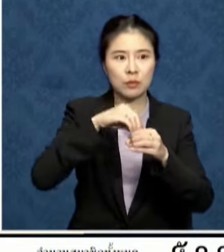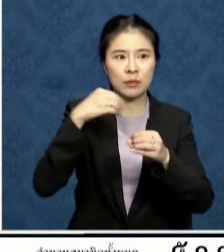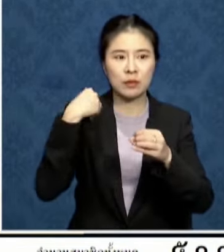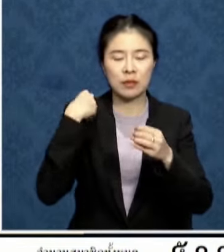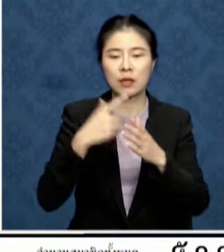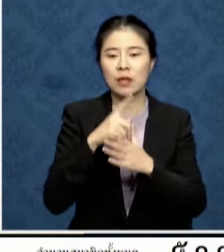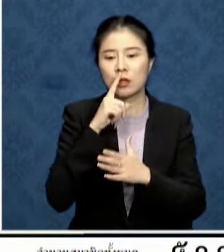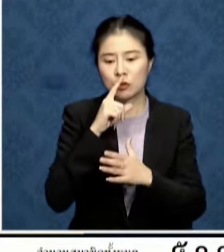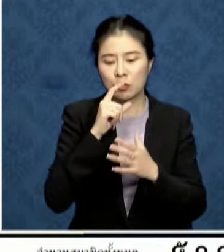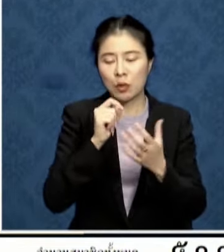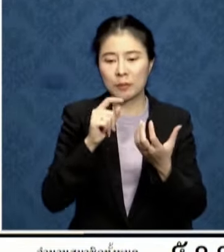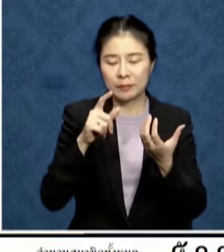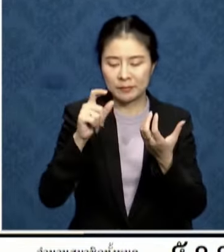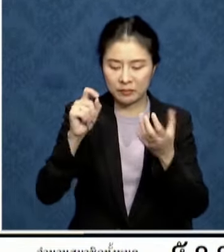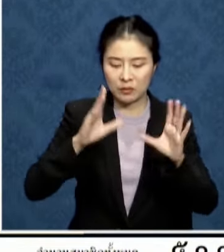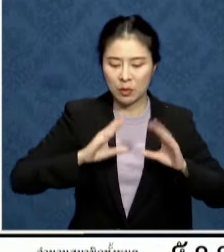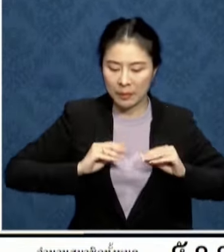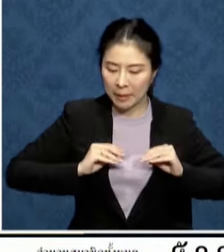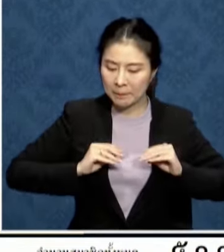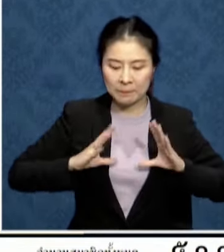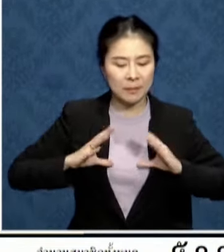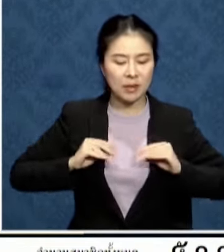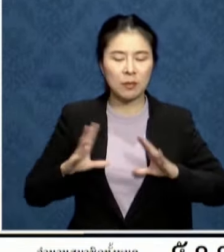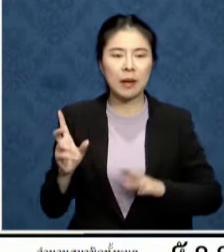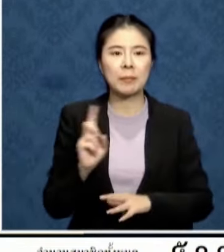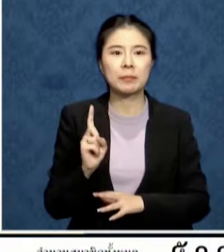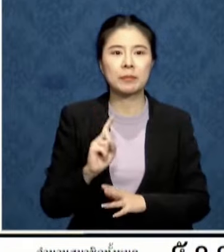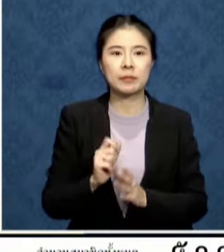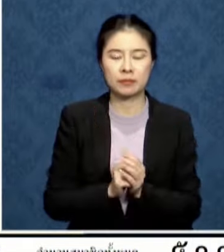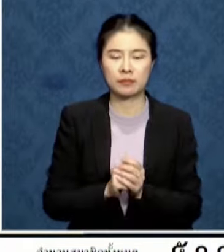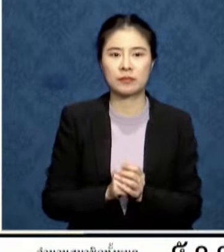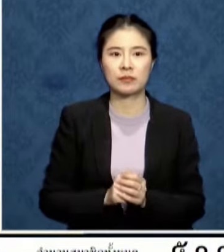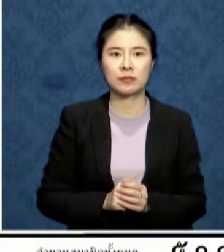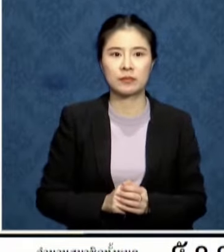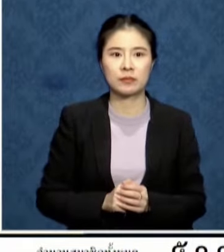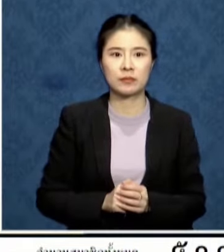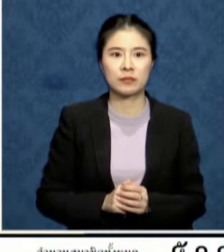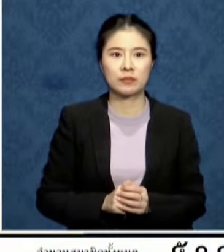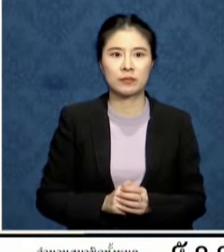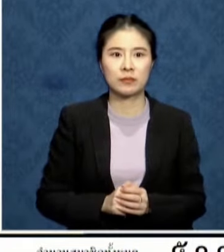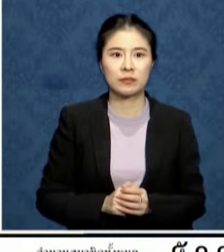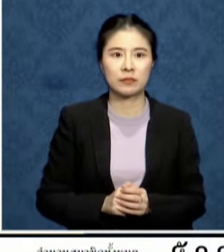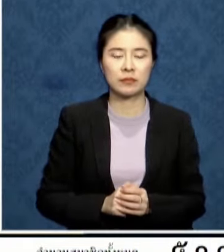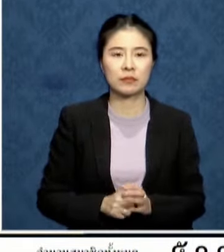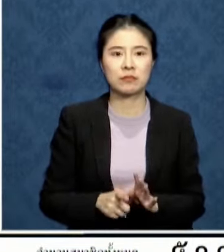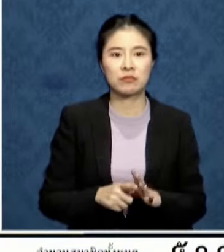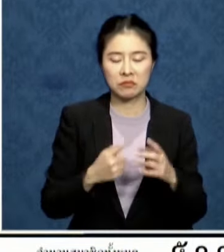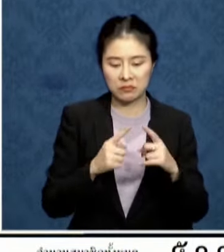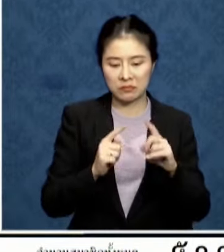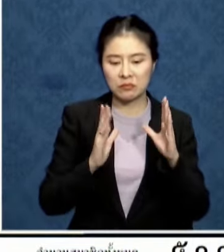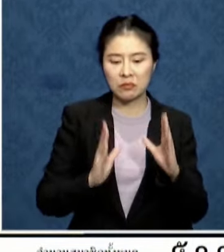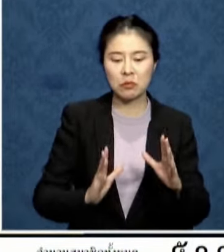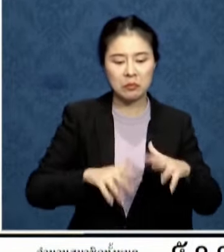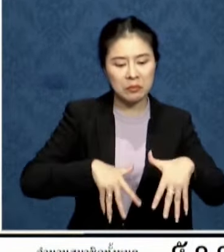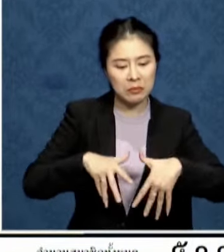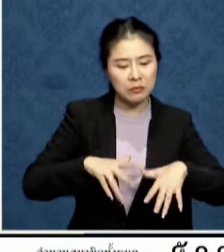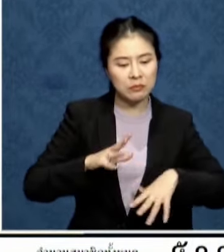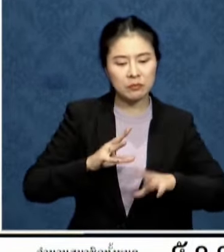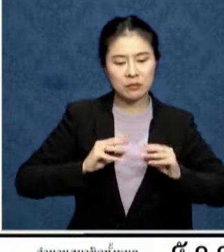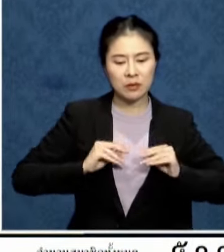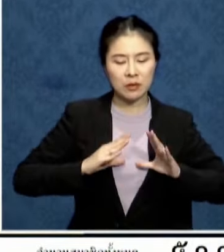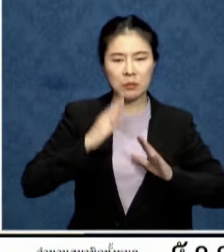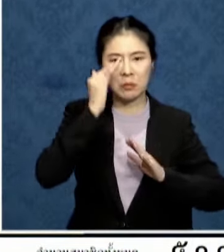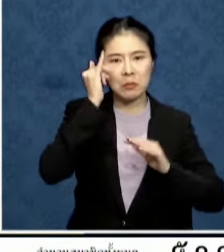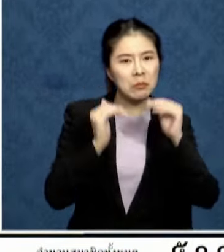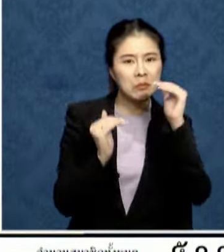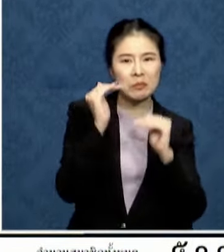เห็นชอบกับ no ไม่เห็นชอบก็ฟังดูตรงไปตรงมาดีครับแต่ต้องบอกว่าชุดคำถามคำตอบนี้ถูกทักท้วงนะครับท่านประธานว่ามันอาจจะเกิดความไม่เป็นธ